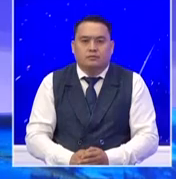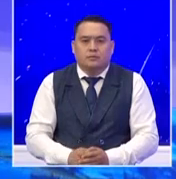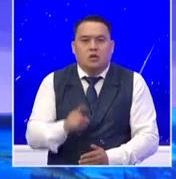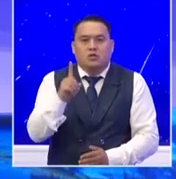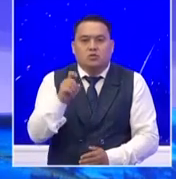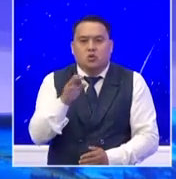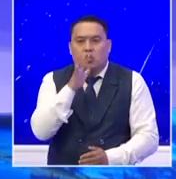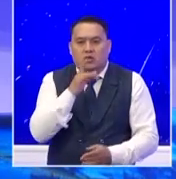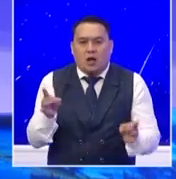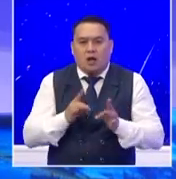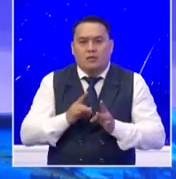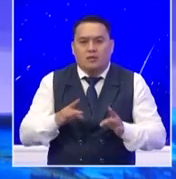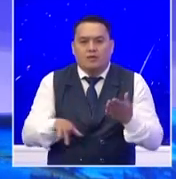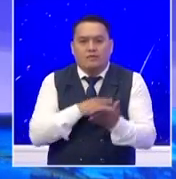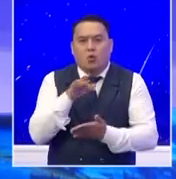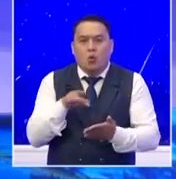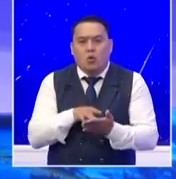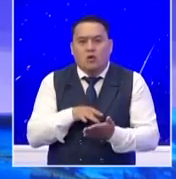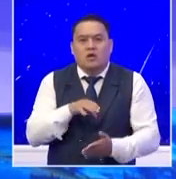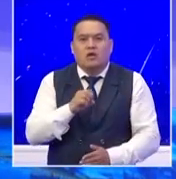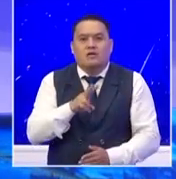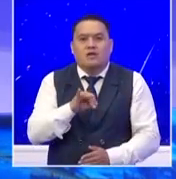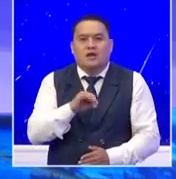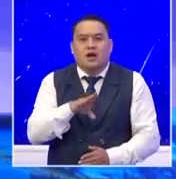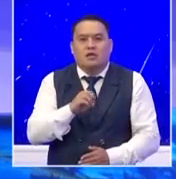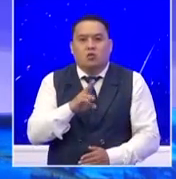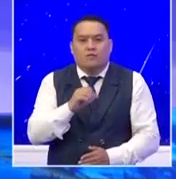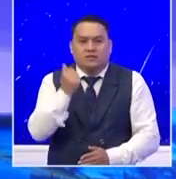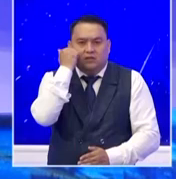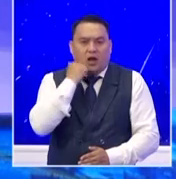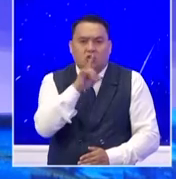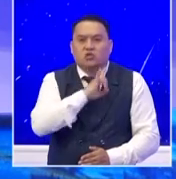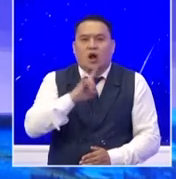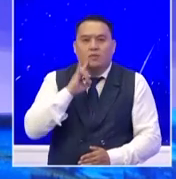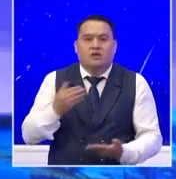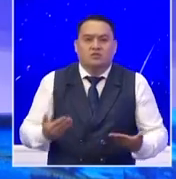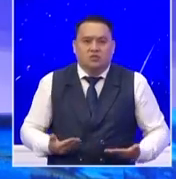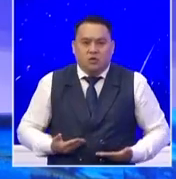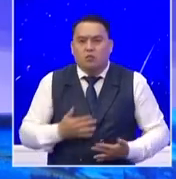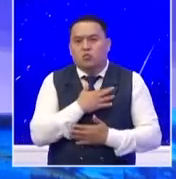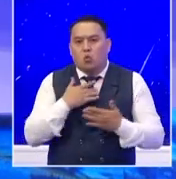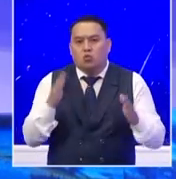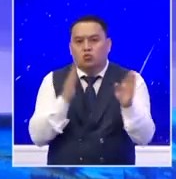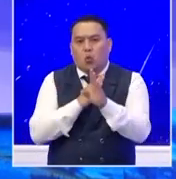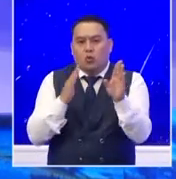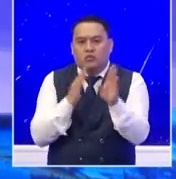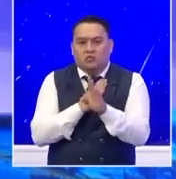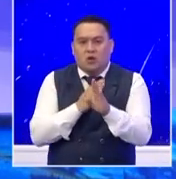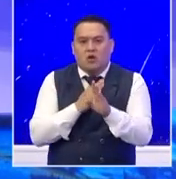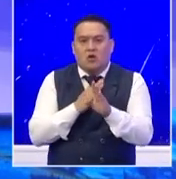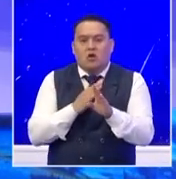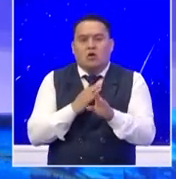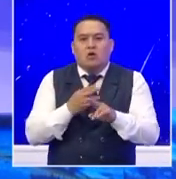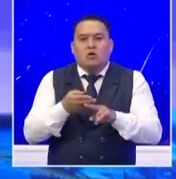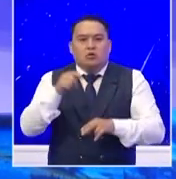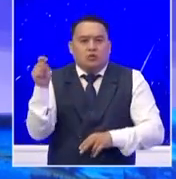Столетний юбилей отпраздновала жительница города Текели Ефросиня Великанова. Пожилая женщина была живым свидетелем многих судьбоносных событий на